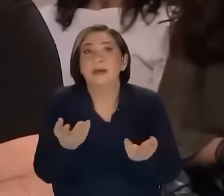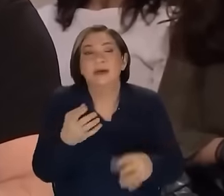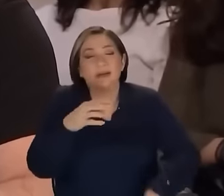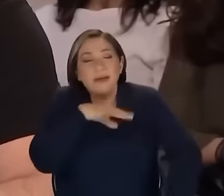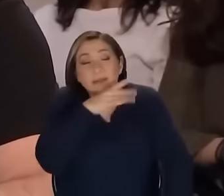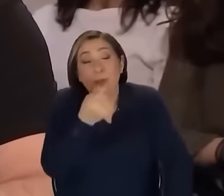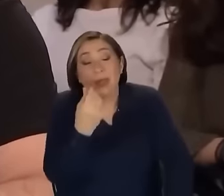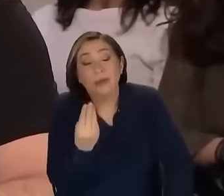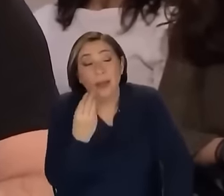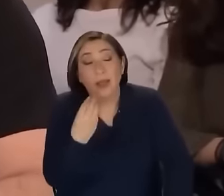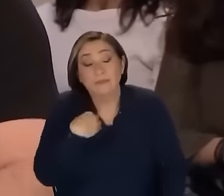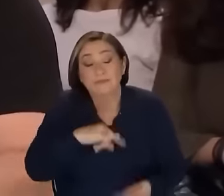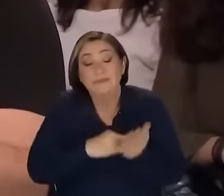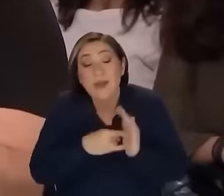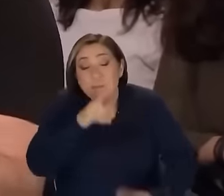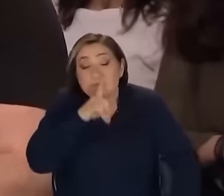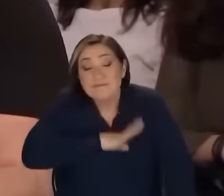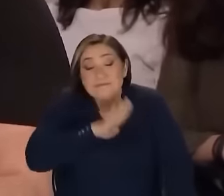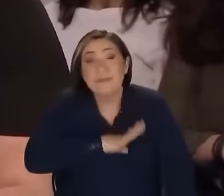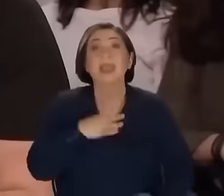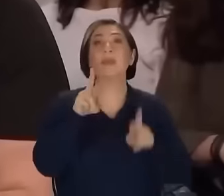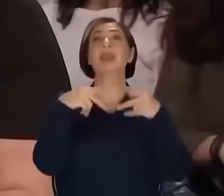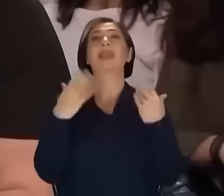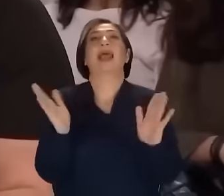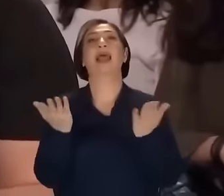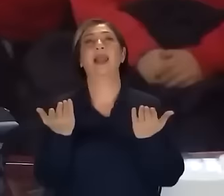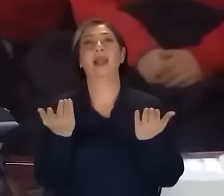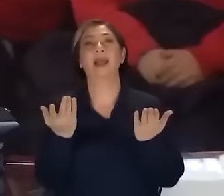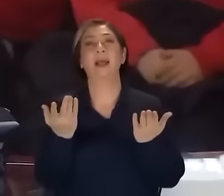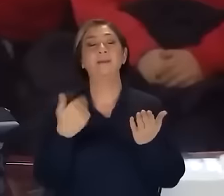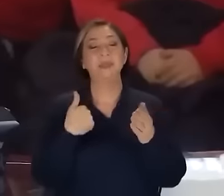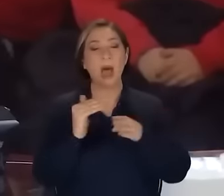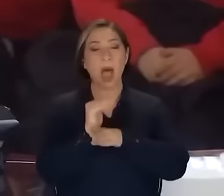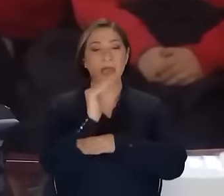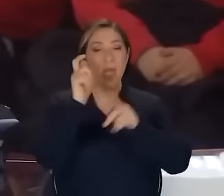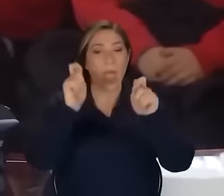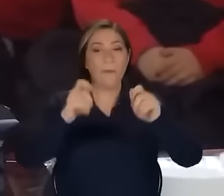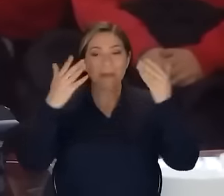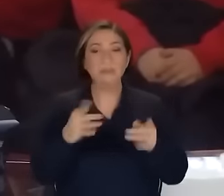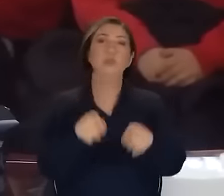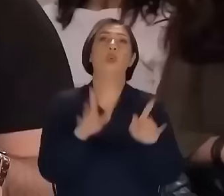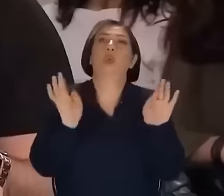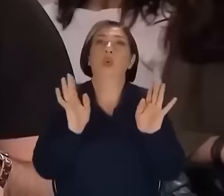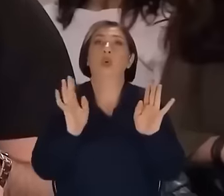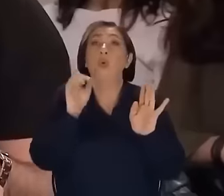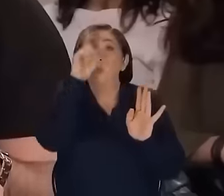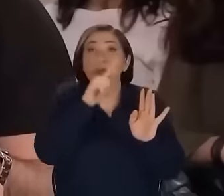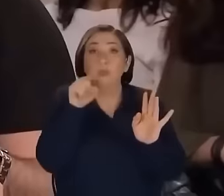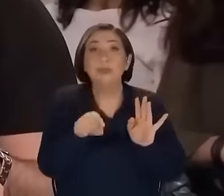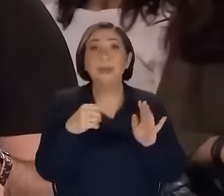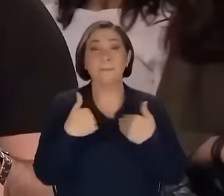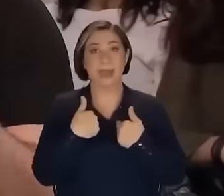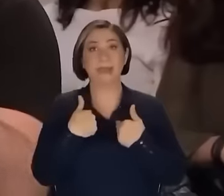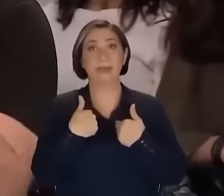moruk parası katlanmak zorundayız gibi bir meslek değil ki bu. Yani bizim hayatta yapabileceğimiz şey bu. Dolayısıyla